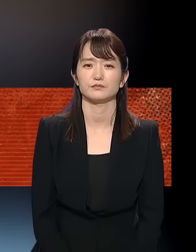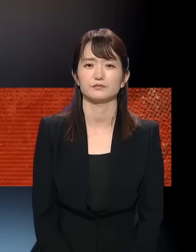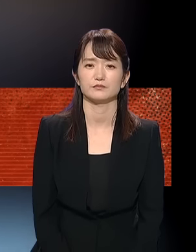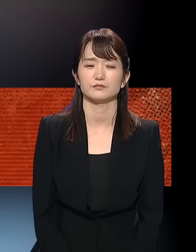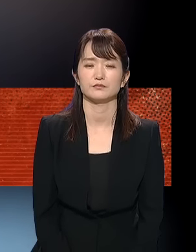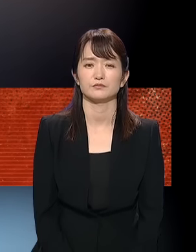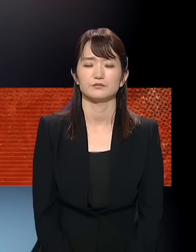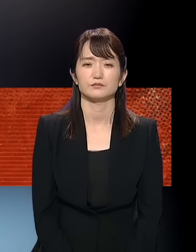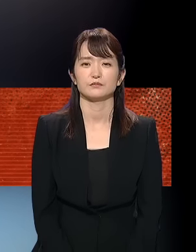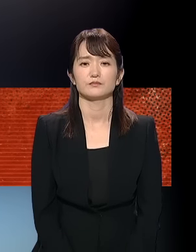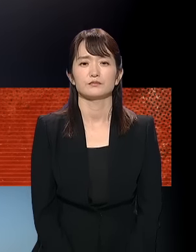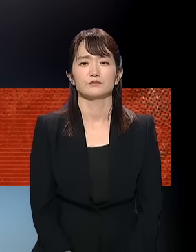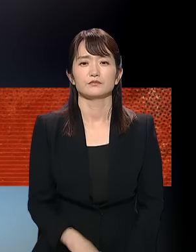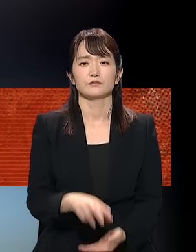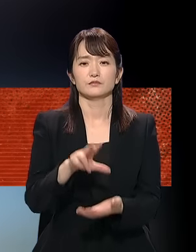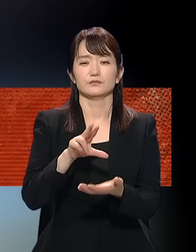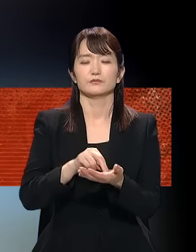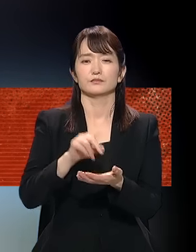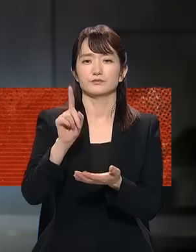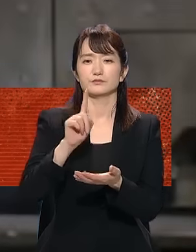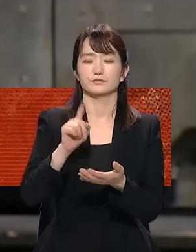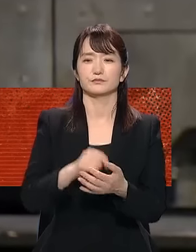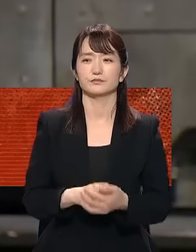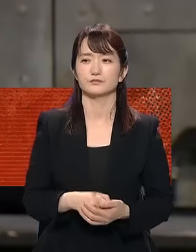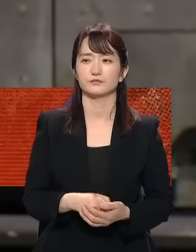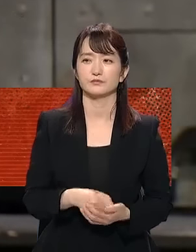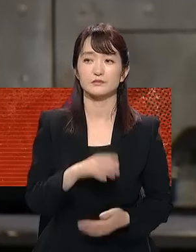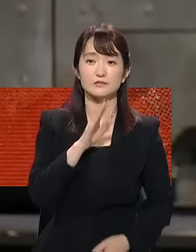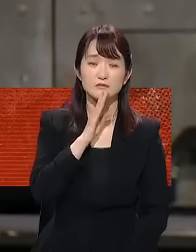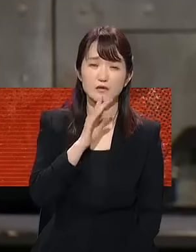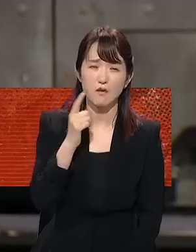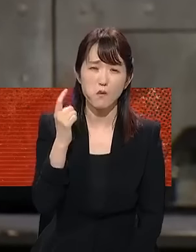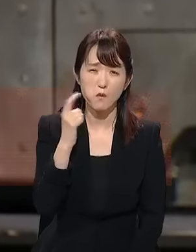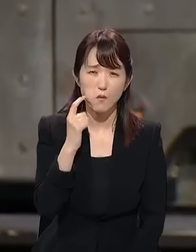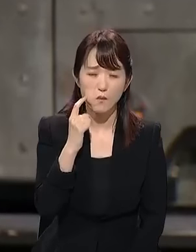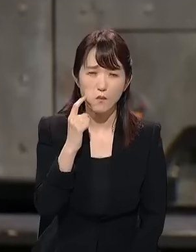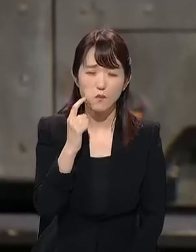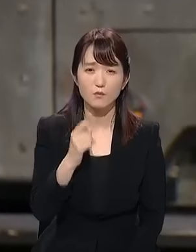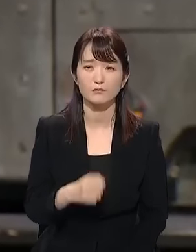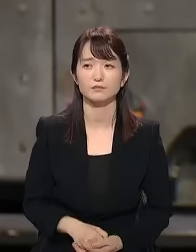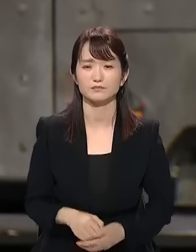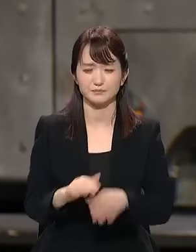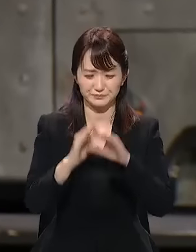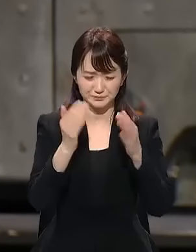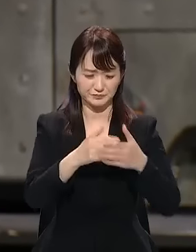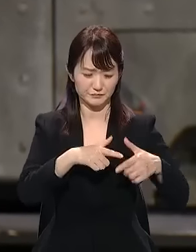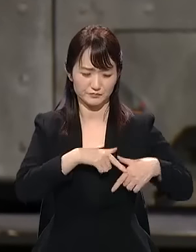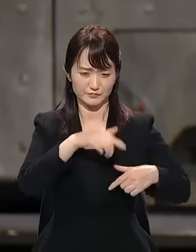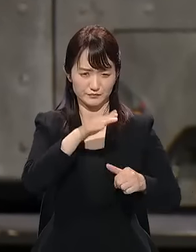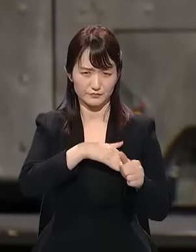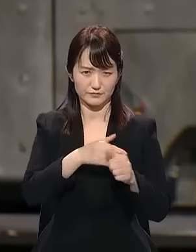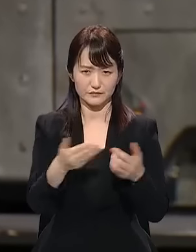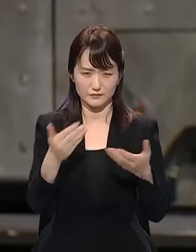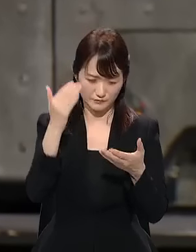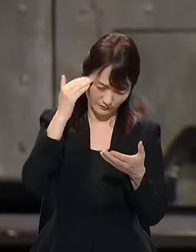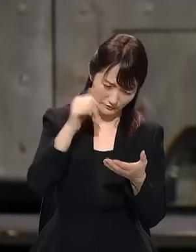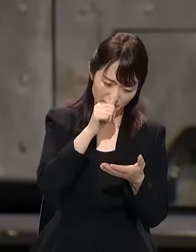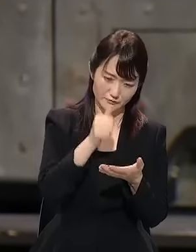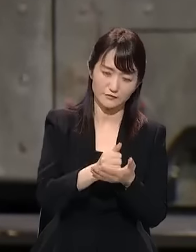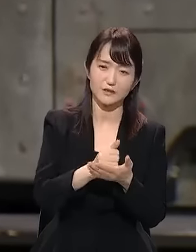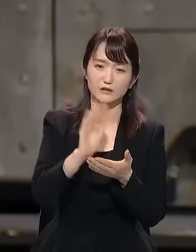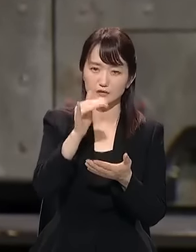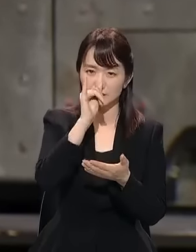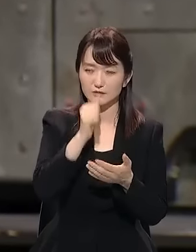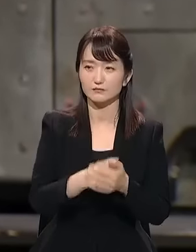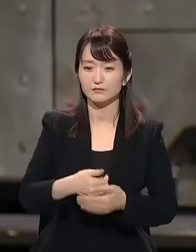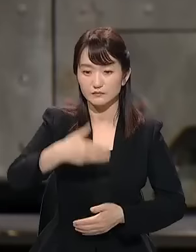주시죠네 자 이제 문제는 이게 사실이든 뭐 허이든이 모든게 명예소방관 성립할 여지가 있습니다이